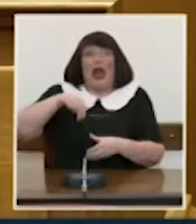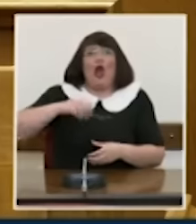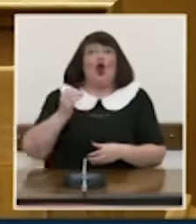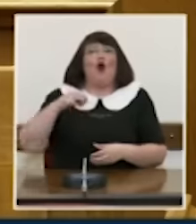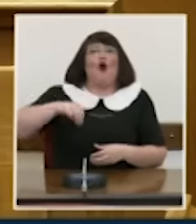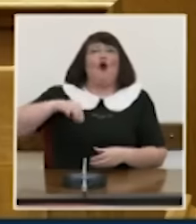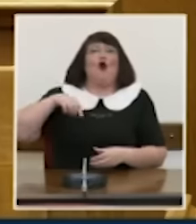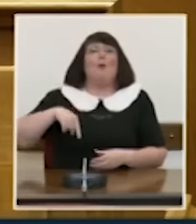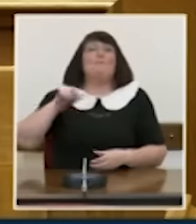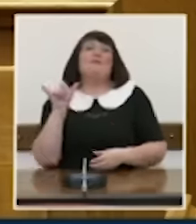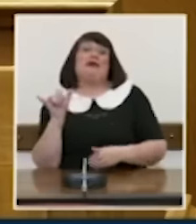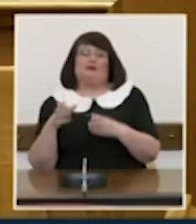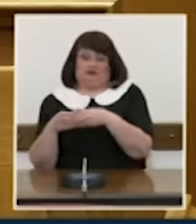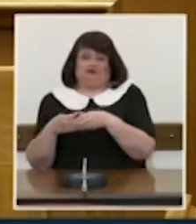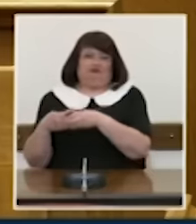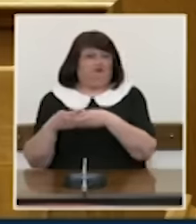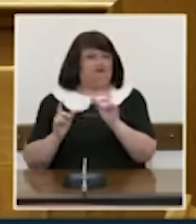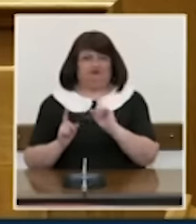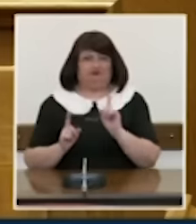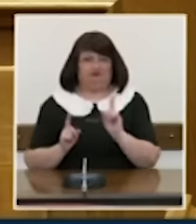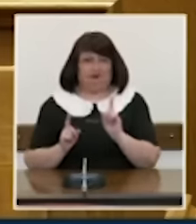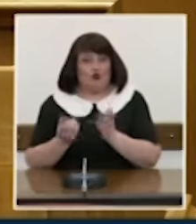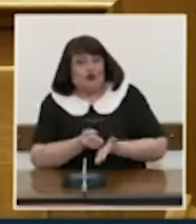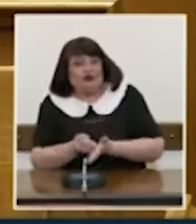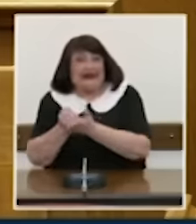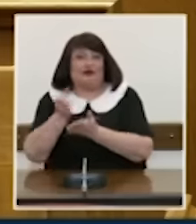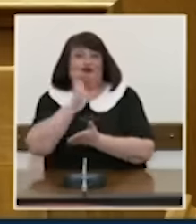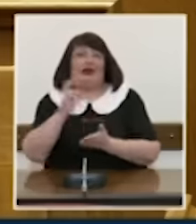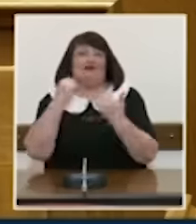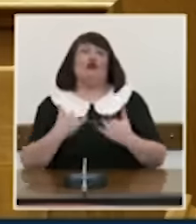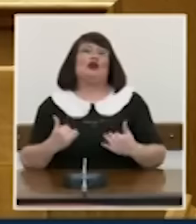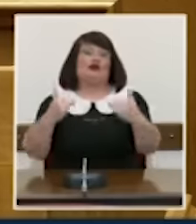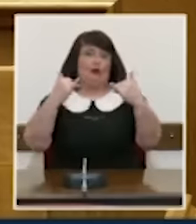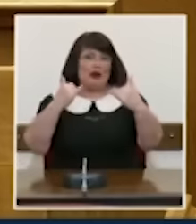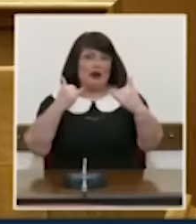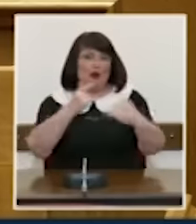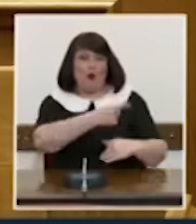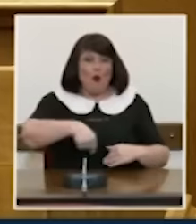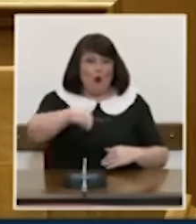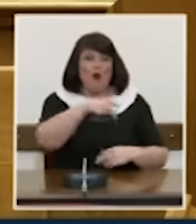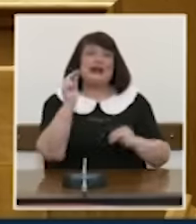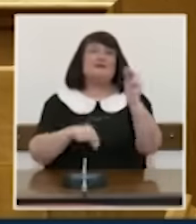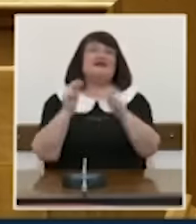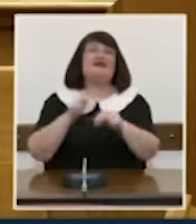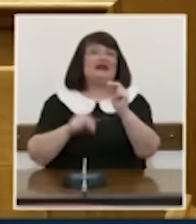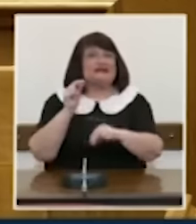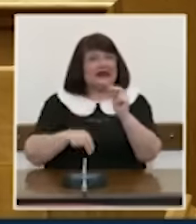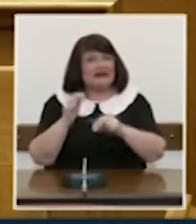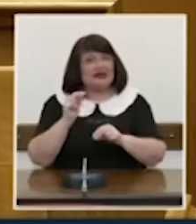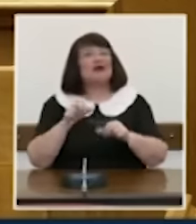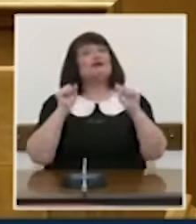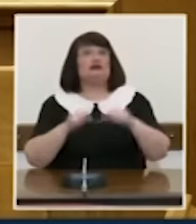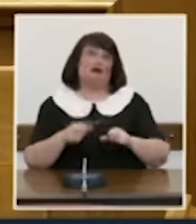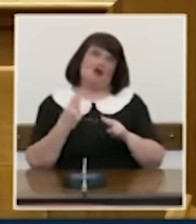στο Ευρωκοινοβούλιο και μάλιστα τους θεωρείτε, όπως ψηφίσατε όλοι στο Ευρωκοινοβούλιο, και ως ζωτικό στοιχείο